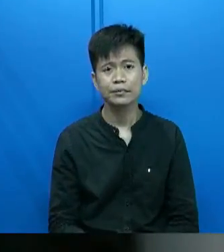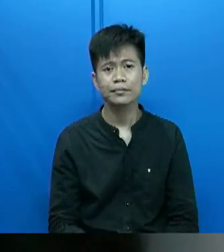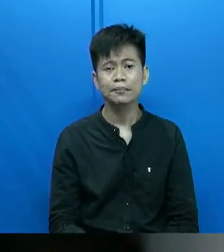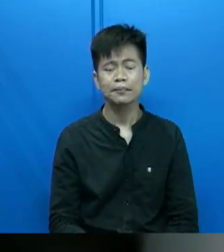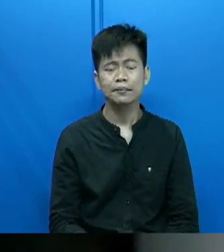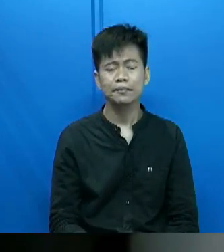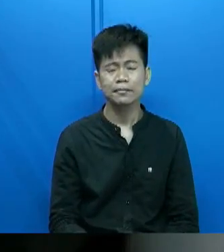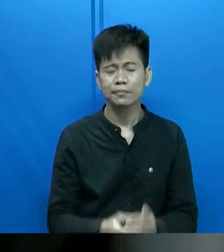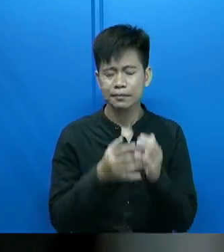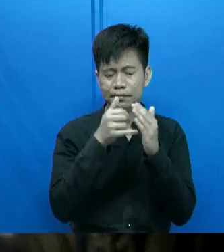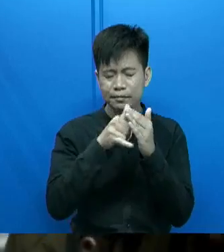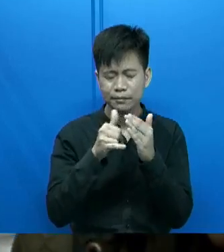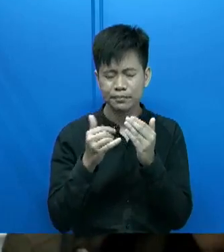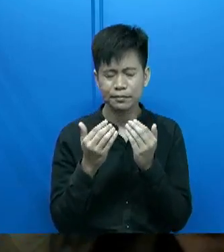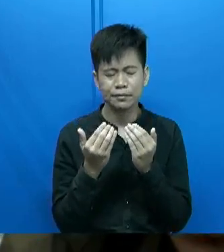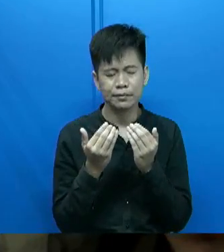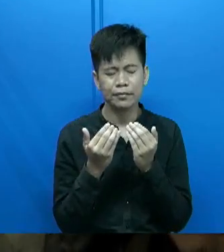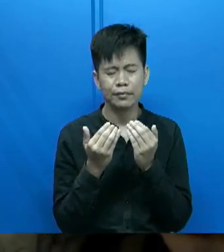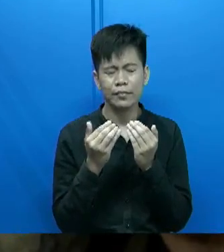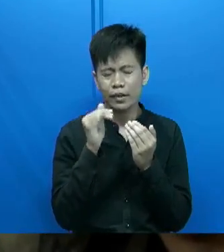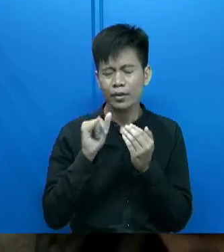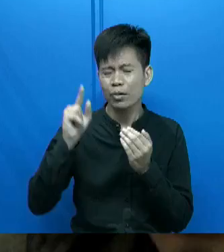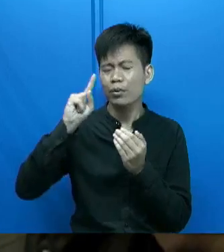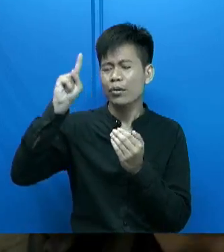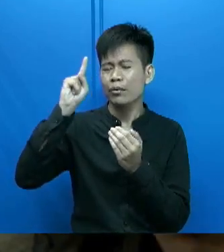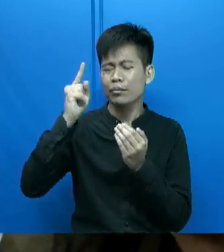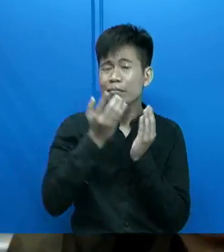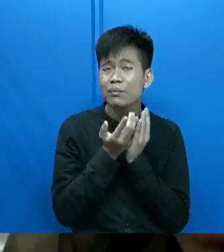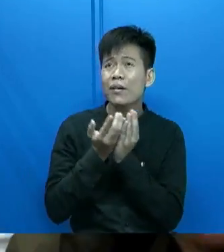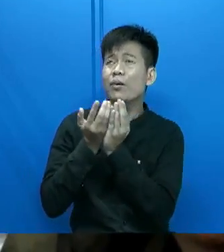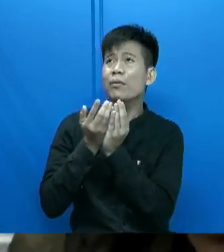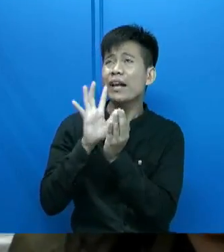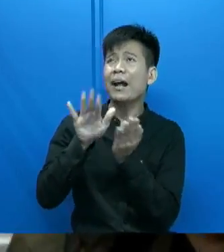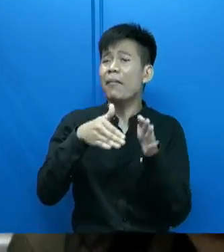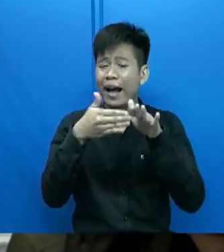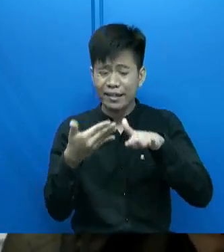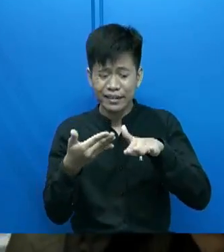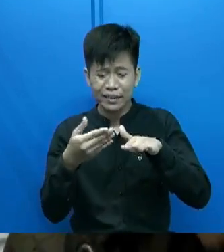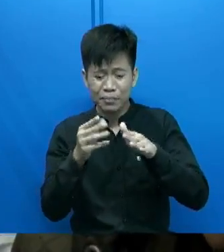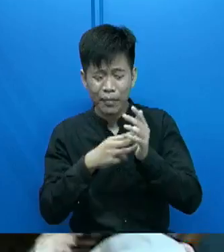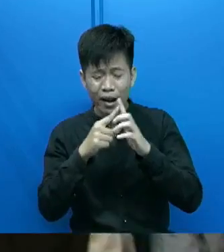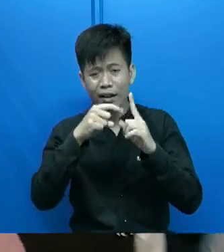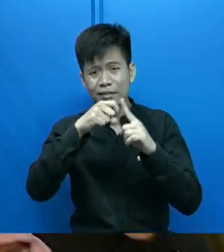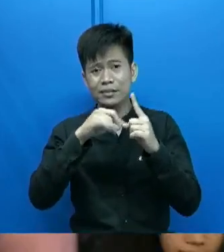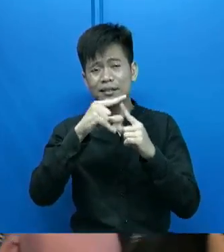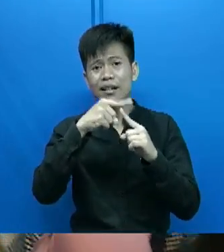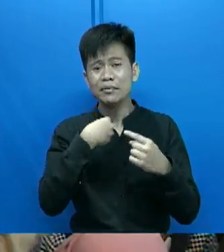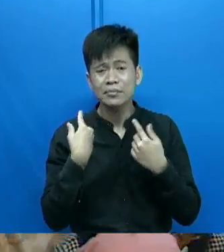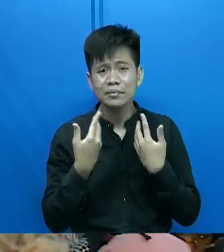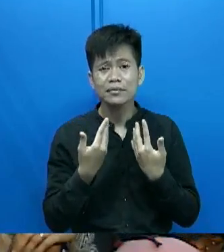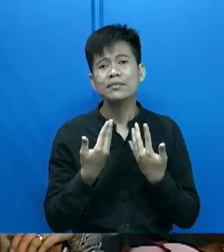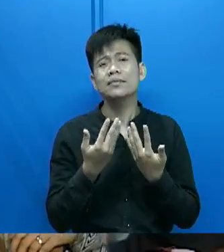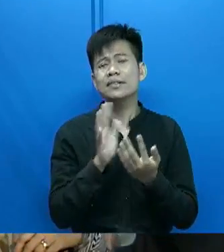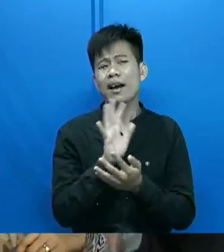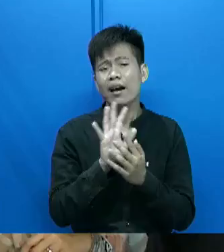Allahumma la tawaffana illa wa'anta muslimun. Ya Allah, mohon jangan wafatkan kami dalam keadaan kami sedang bermaksiat. Wafatkan kami